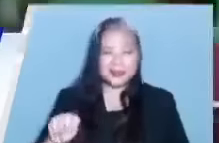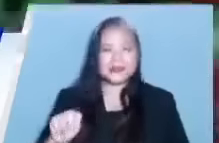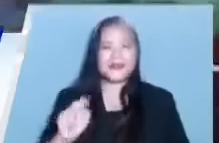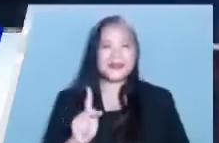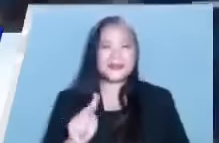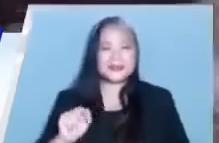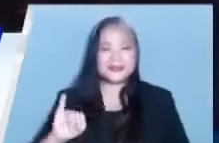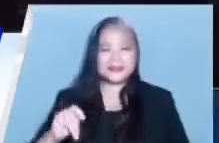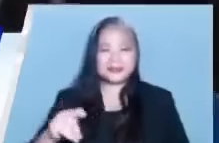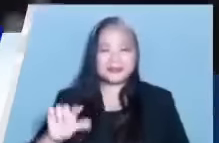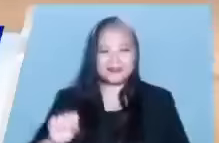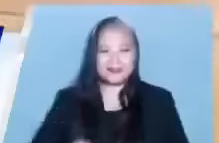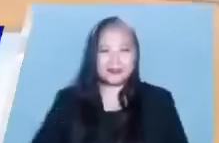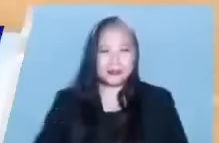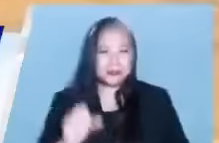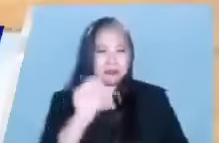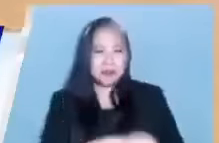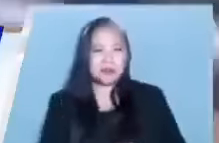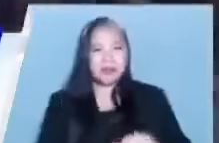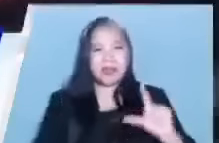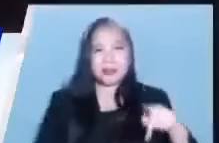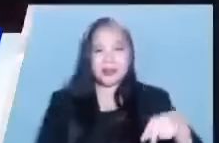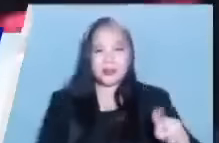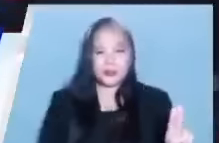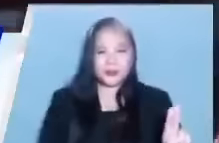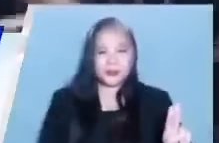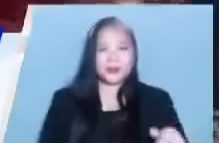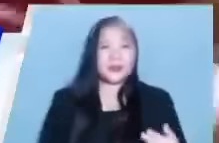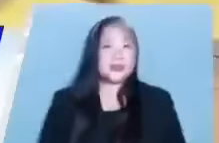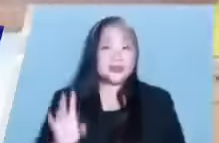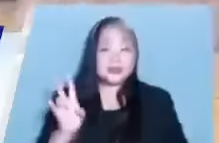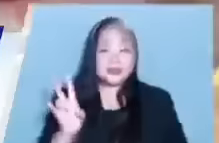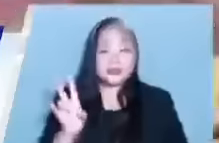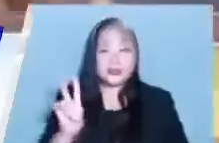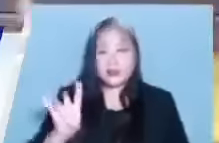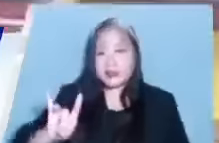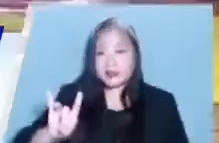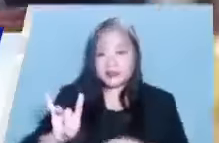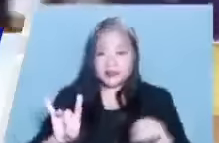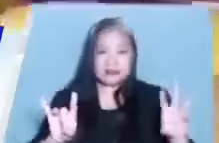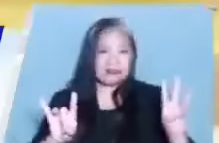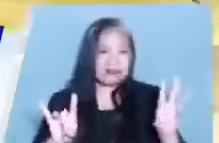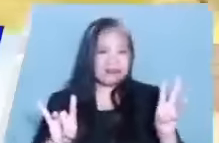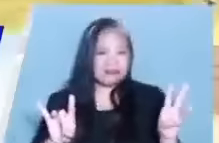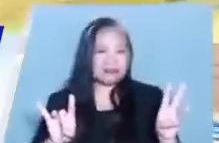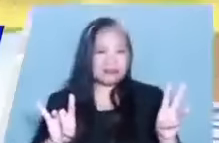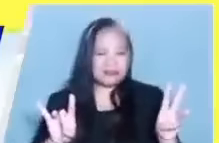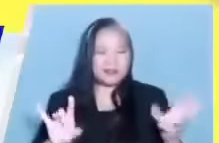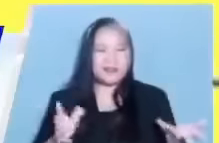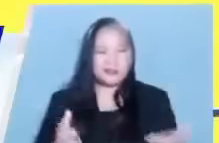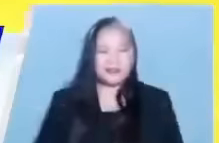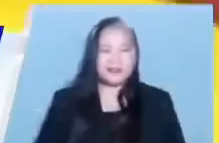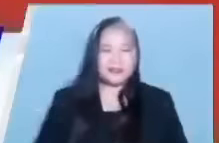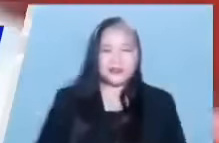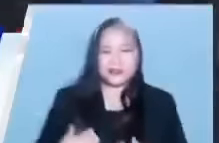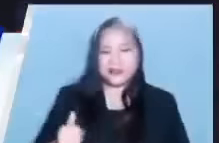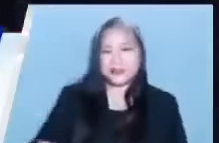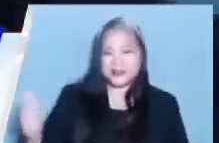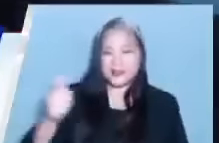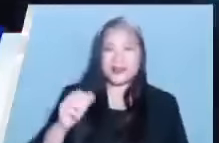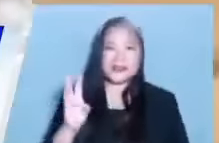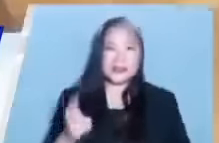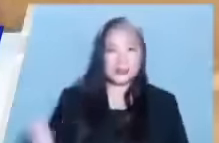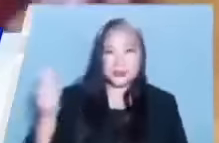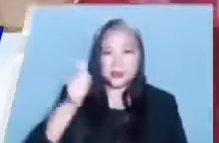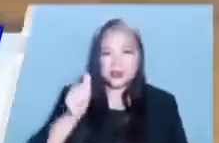LPU Pirates ang score 78-66. Sa pagtatapos ng unang round, nakakuha ang Knights ng 6 wins at 3